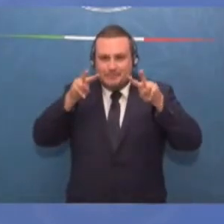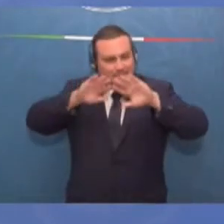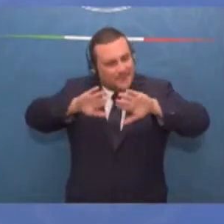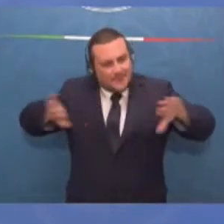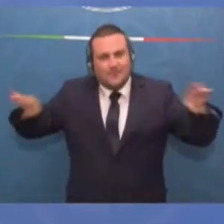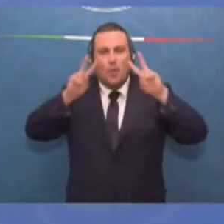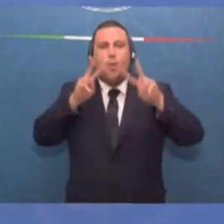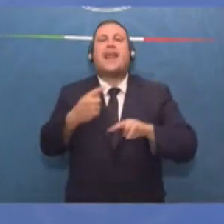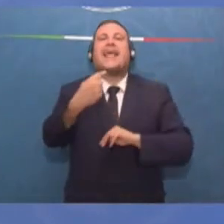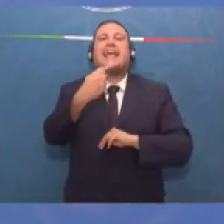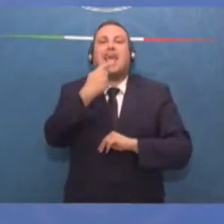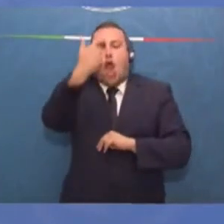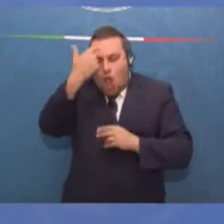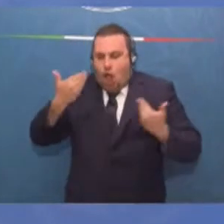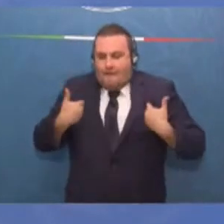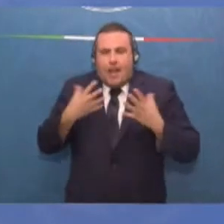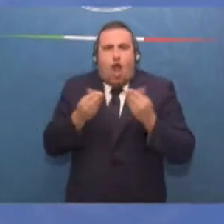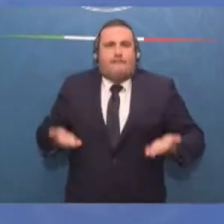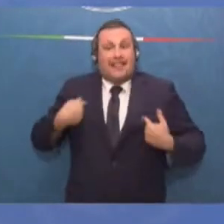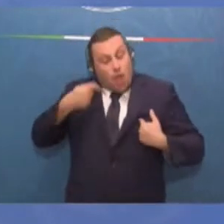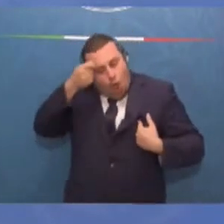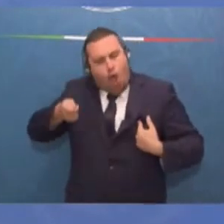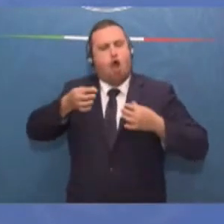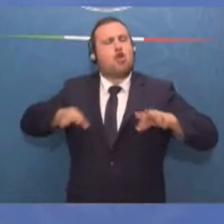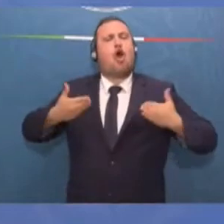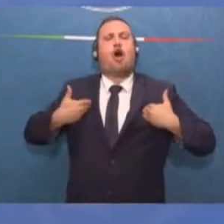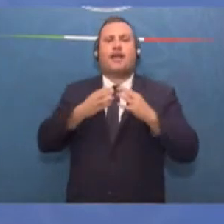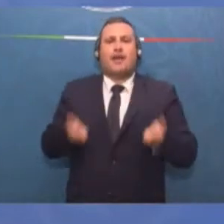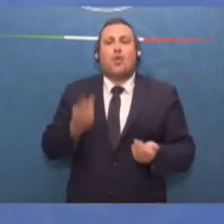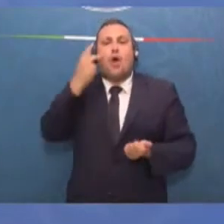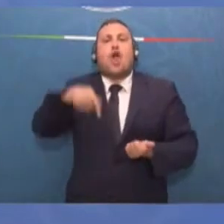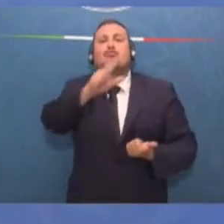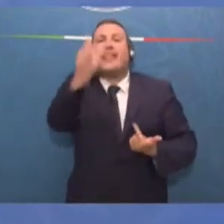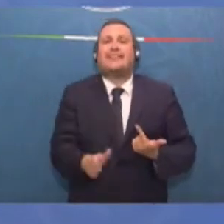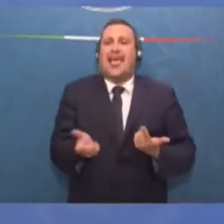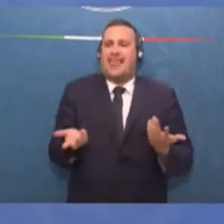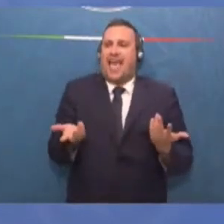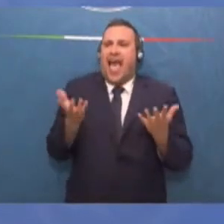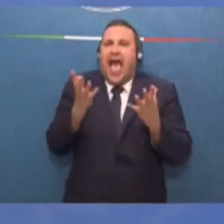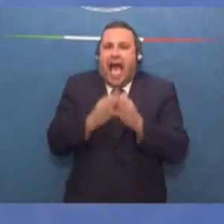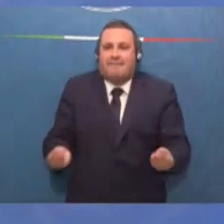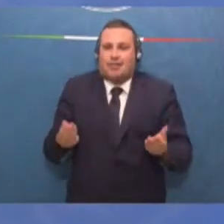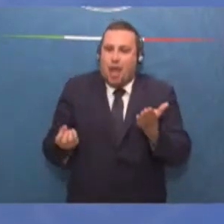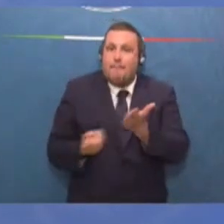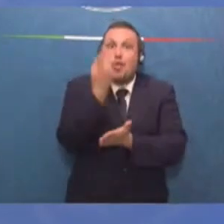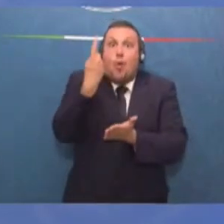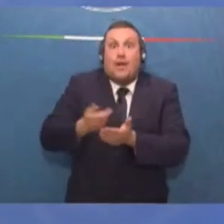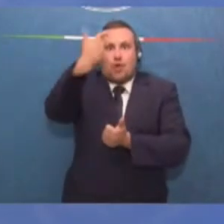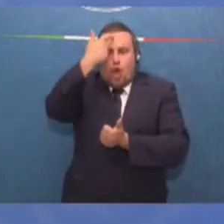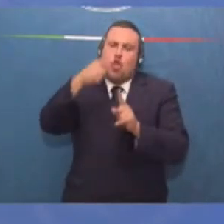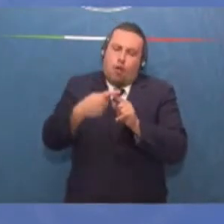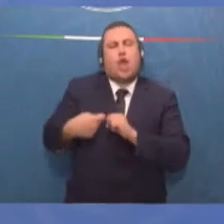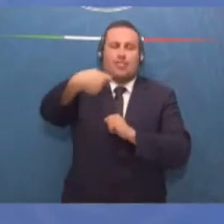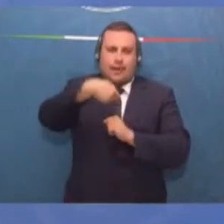degli italiani guardo al governo che ho avuto l'onore di presiedere guardo all'Italia che ha prodotto questo governo o